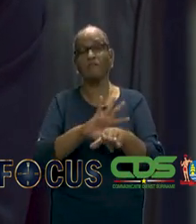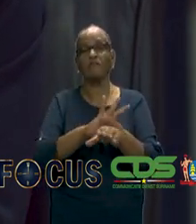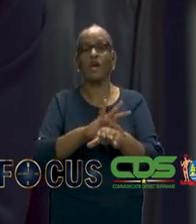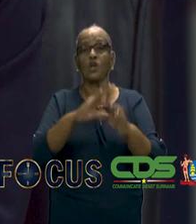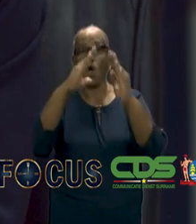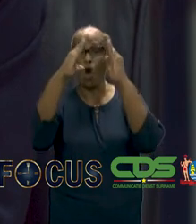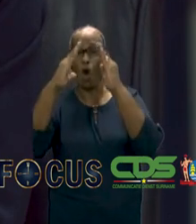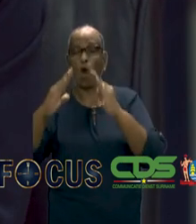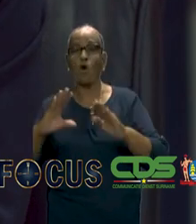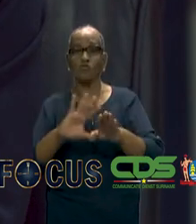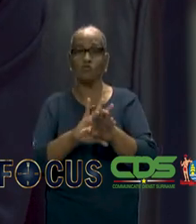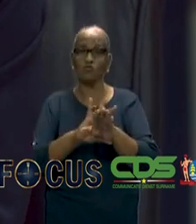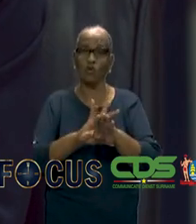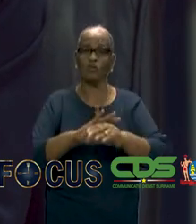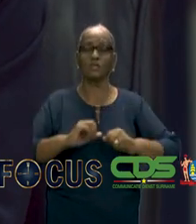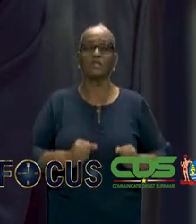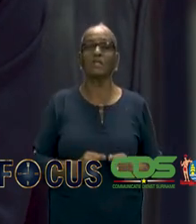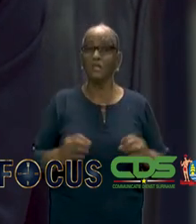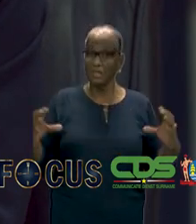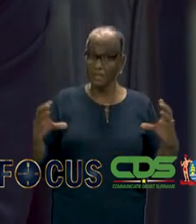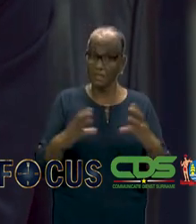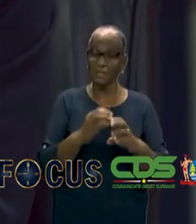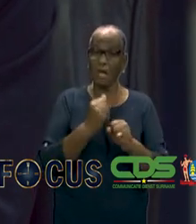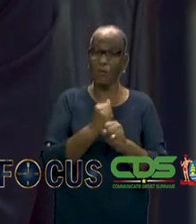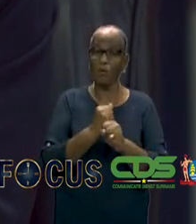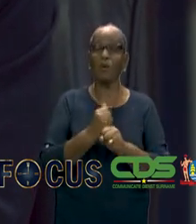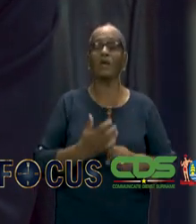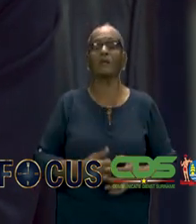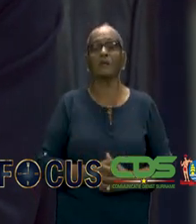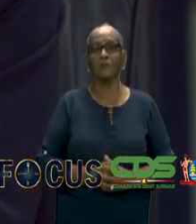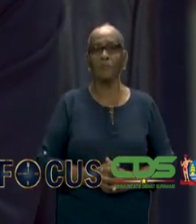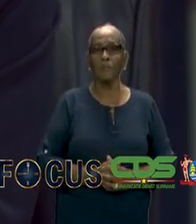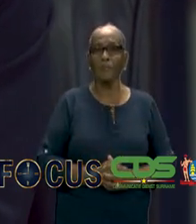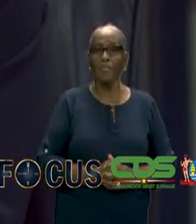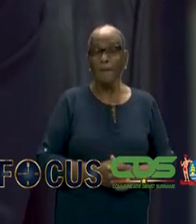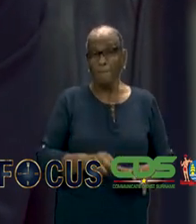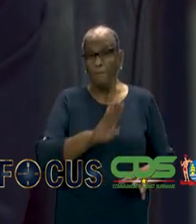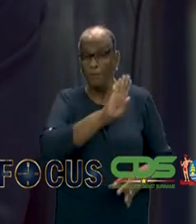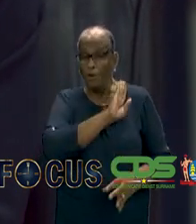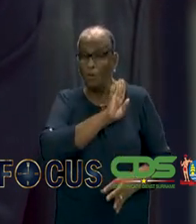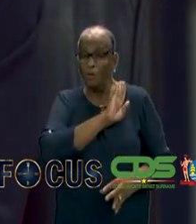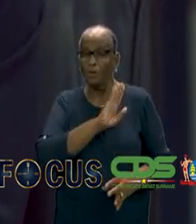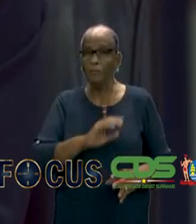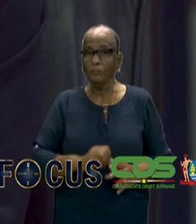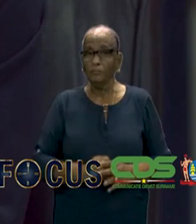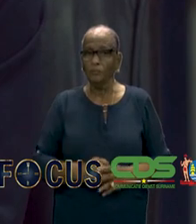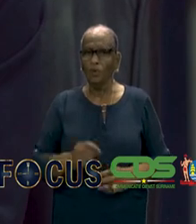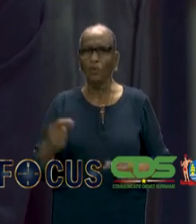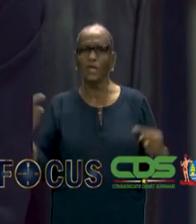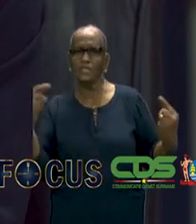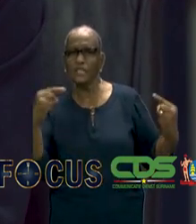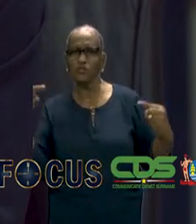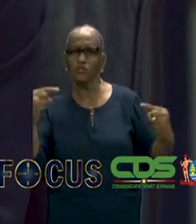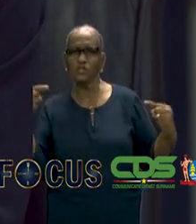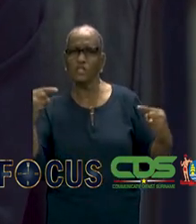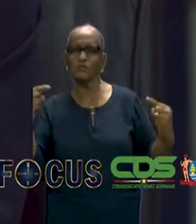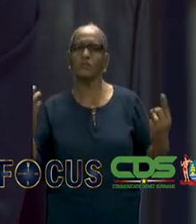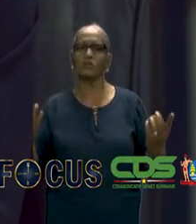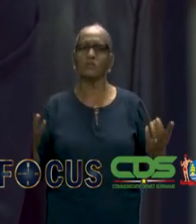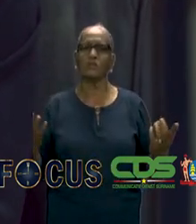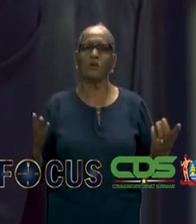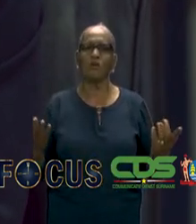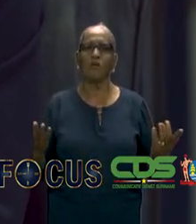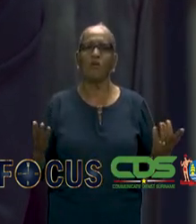huisartsenopleiding binnen Radboud UMC Nijmegen. Maar ook zijn er daar discussies geweest over